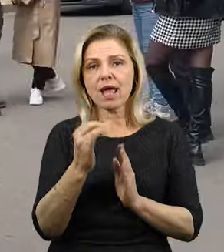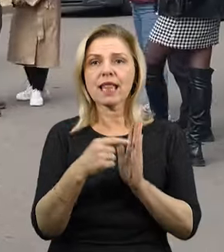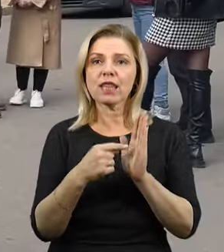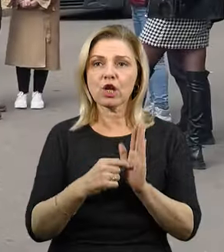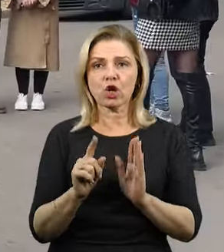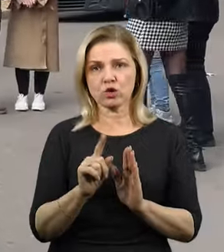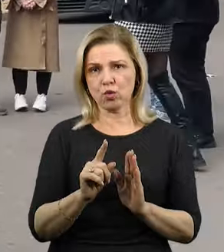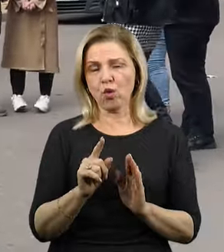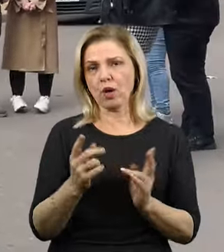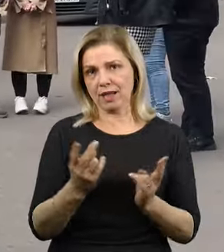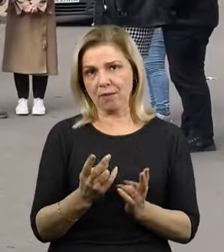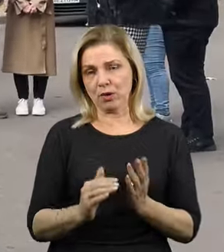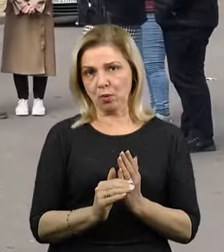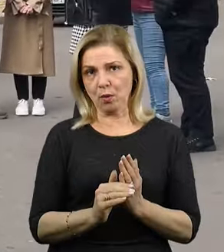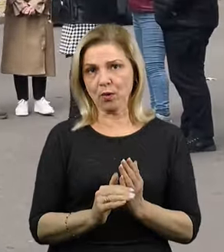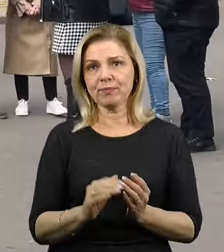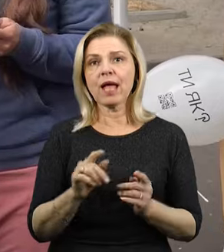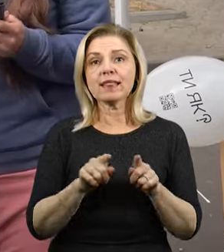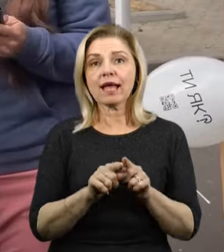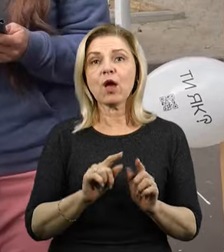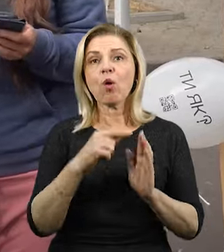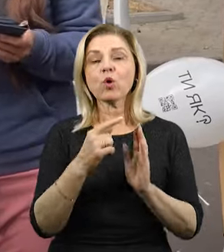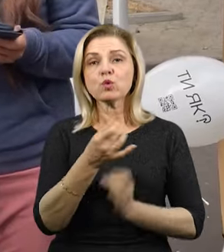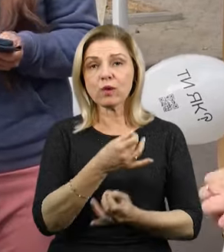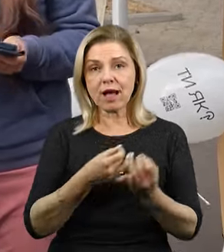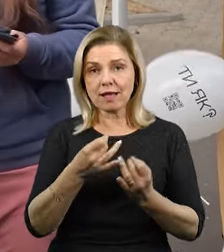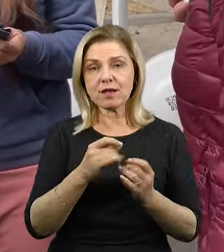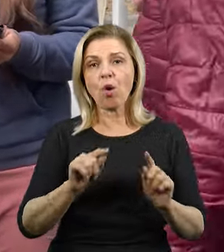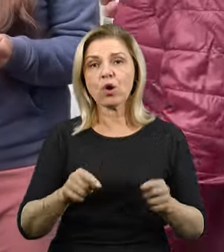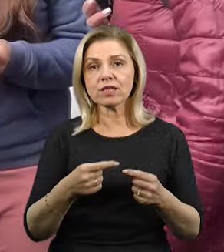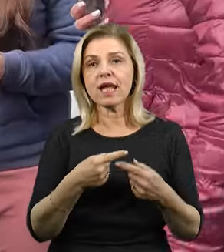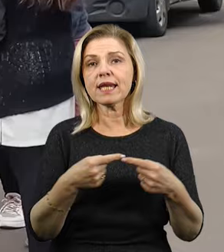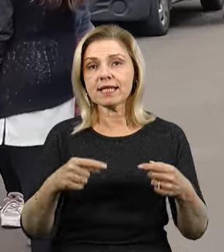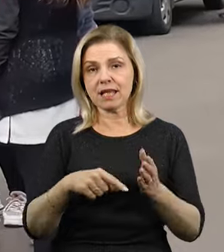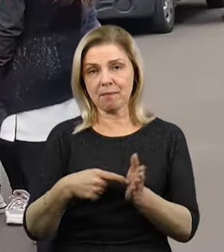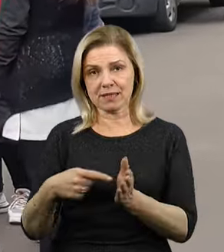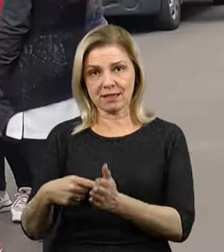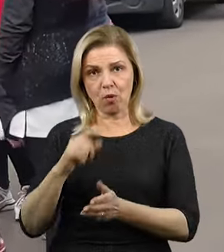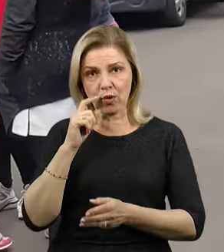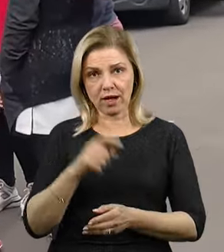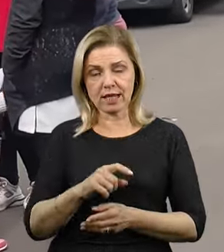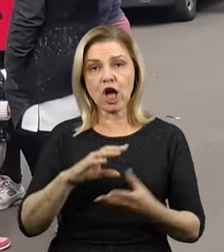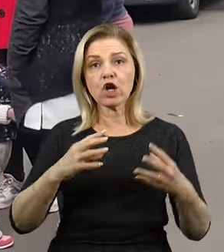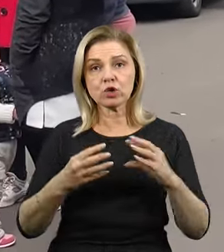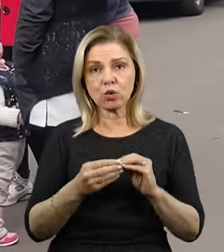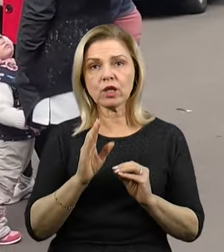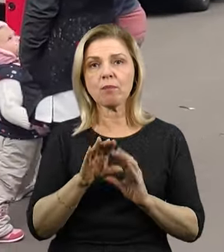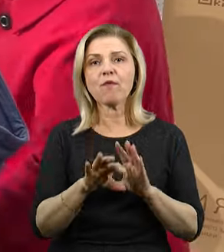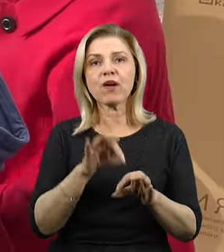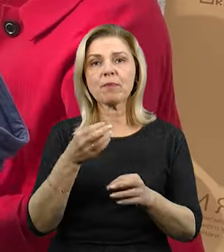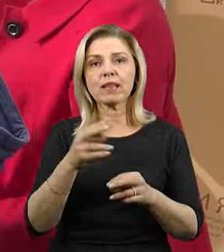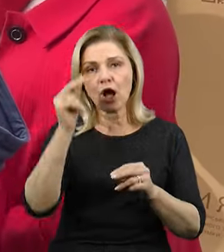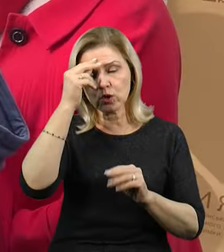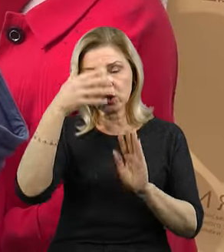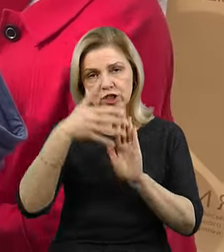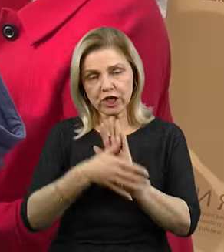не так подібні відкриті консультації організували в різних містах України результати опитувань будуть відібрані для дослідження ментального